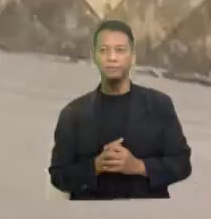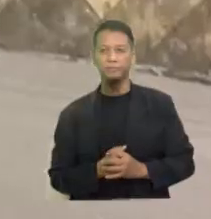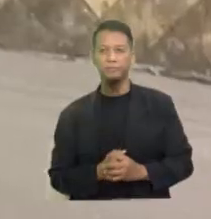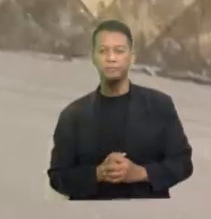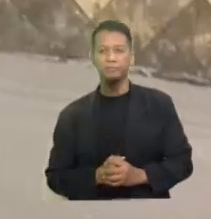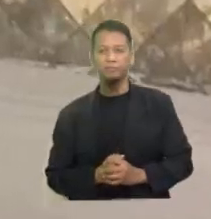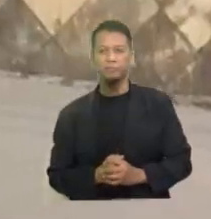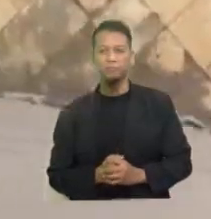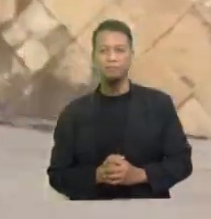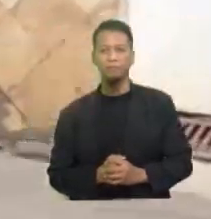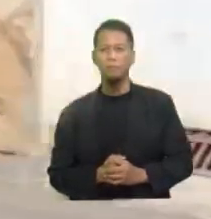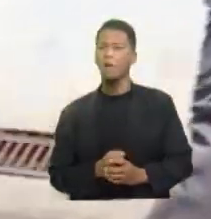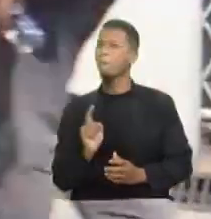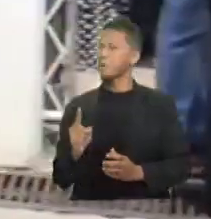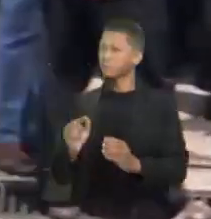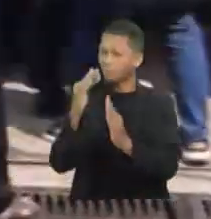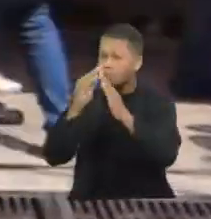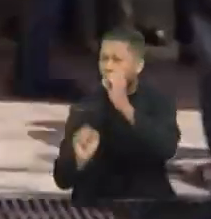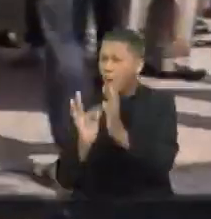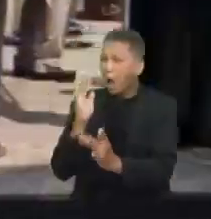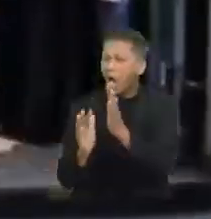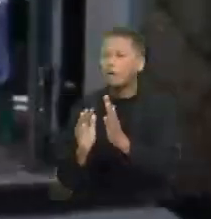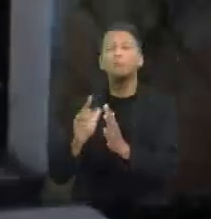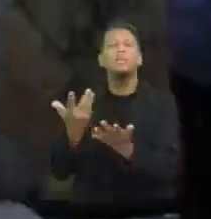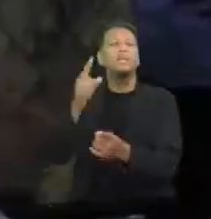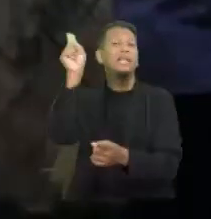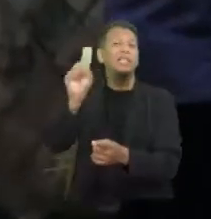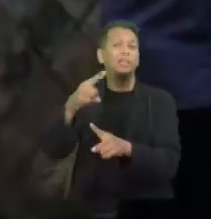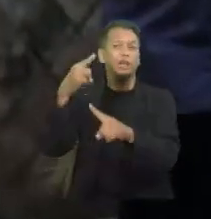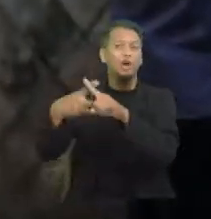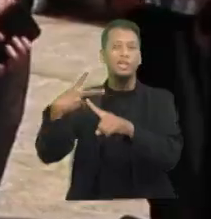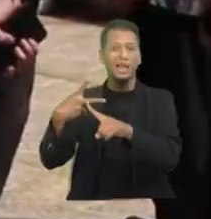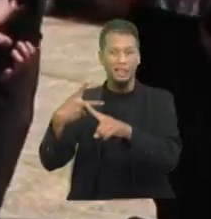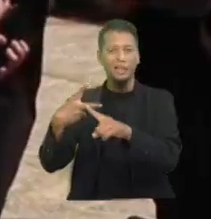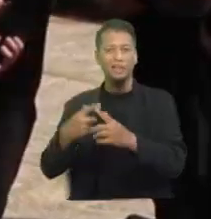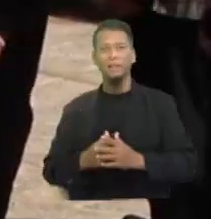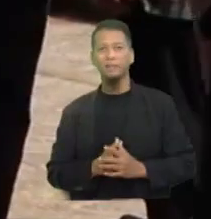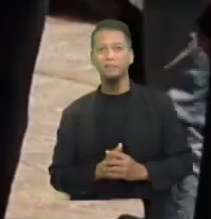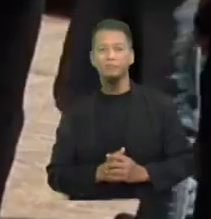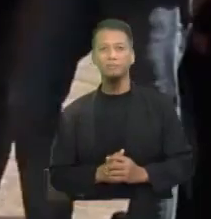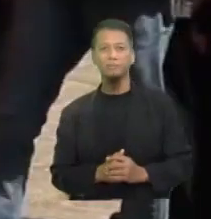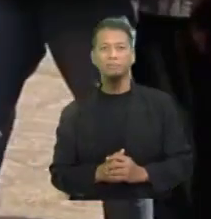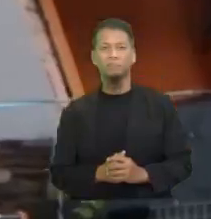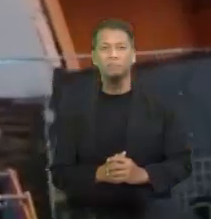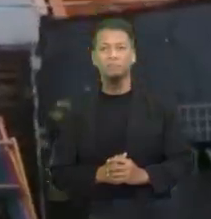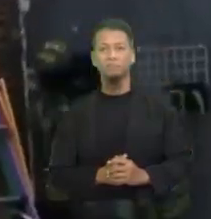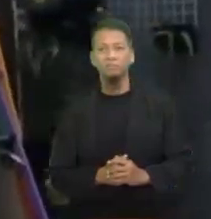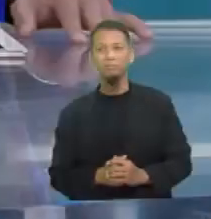sementara kebakaran diakibatkan korsleting listrik. Dari Jakarta, Rio Manik, iNews melaporkan.